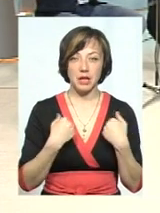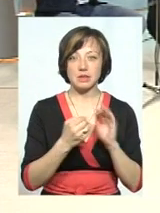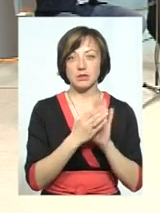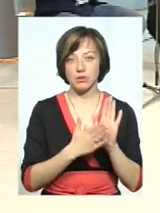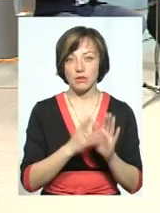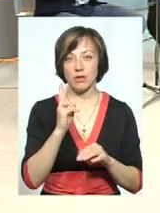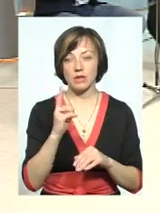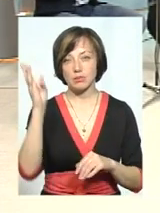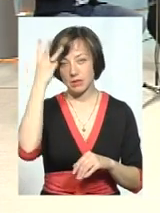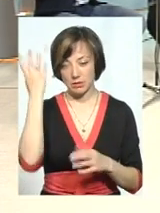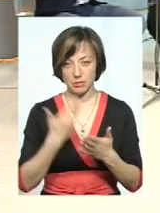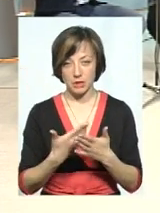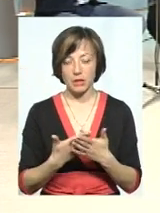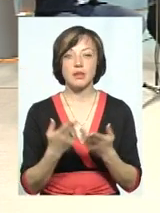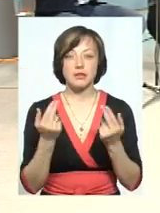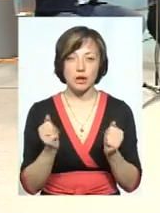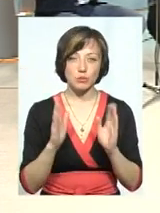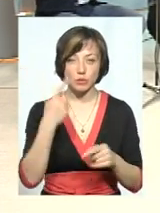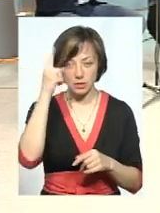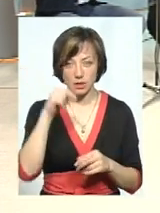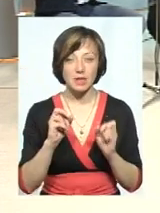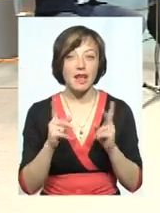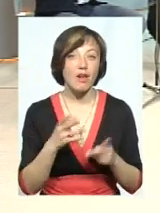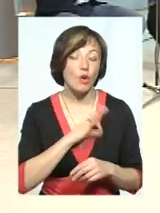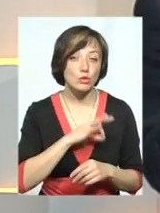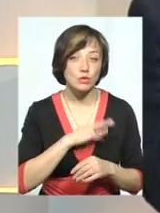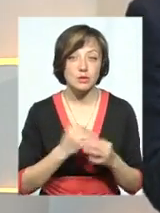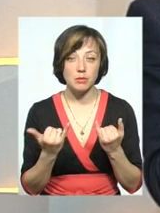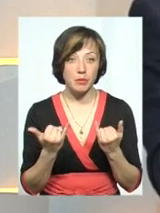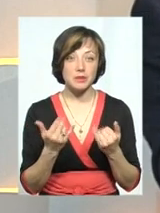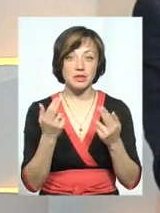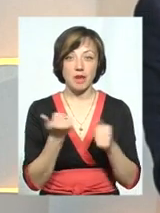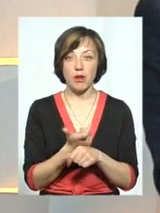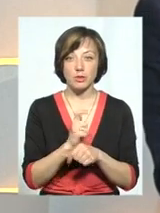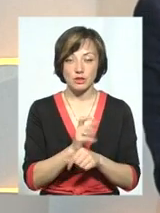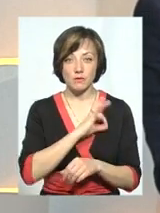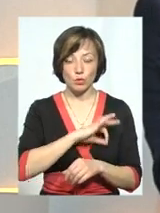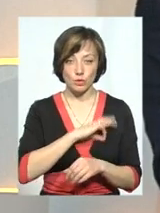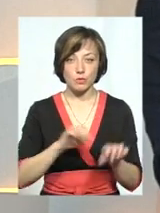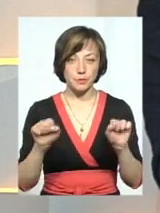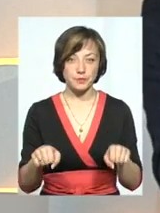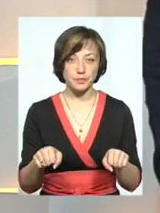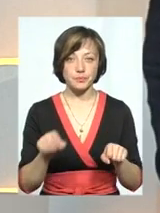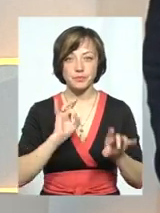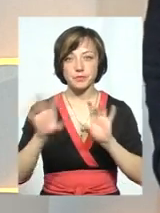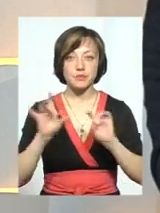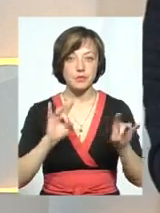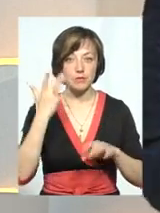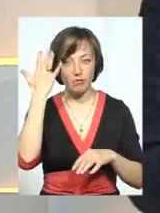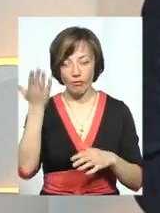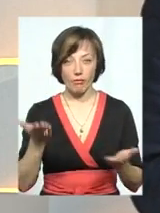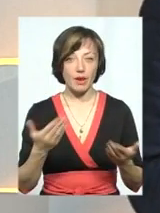зареєстрований ВКонтакті з Хмельницького. Так, вони будуть це знати. Як вони будуть використовувати? Тепер, вони це більше можуть використовувати, тому що в рекламних